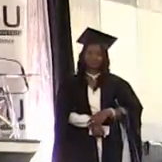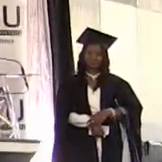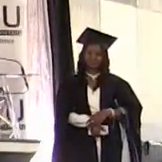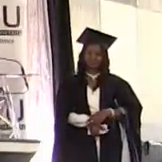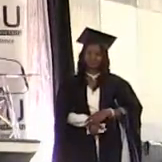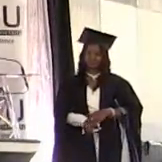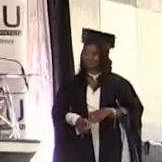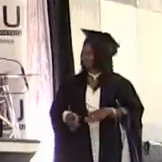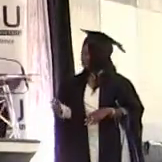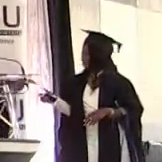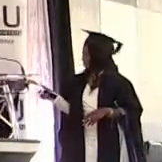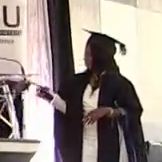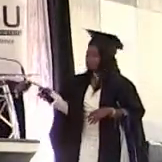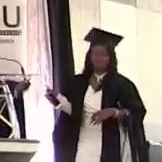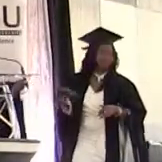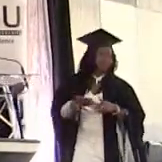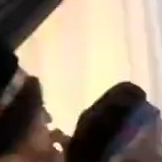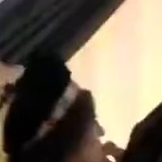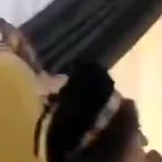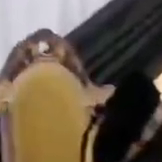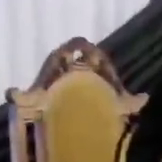Ndlazi Ongeziwe.